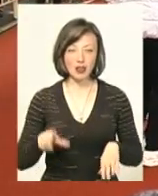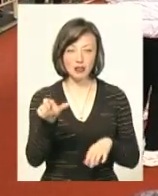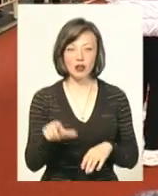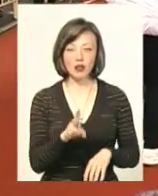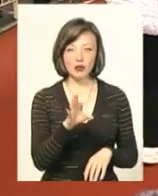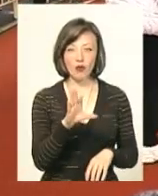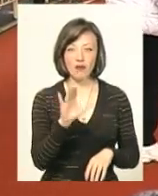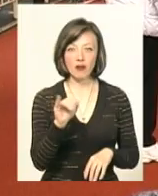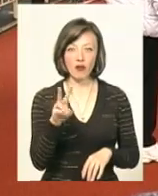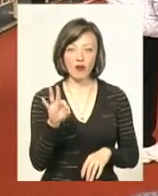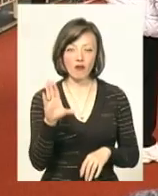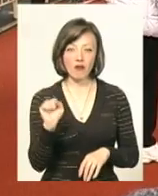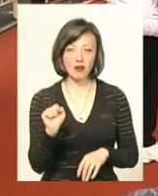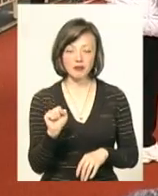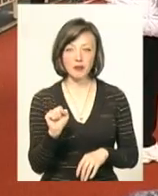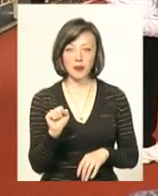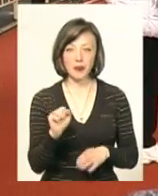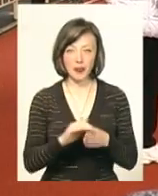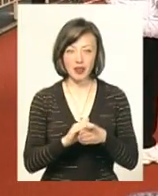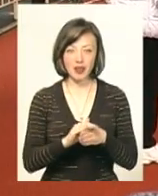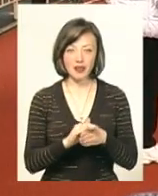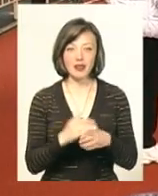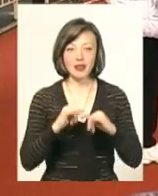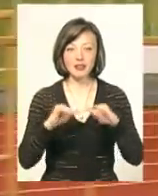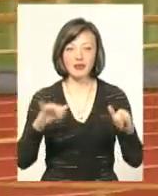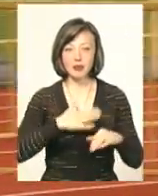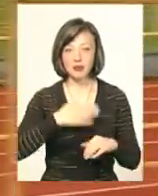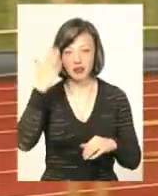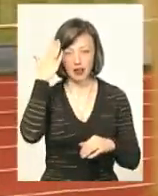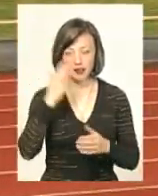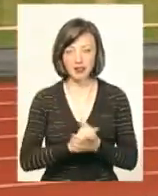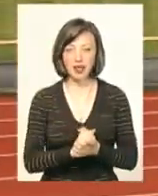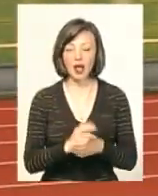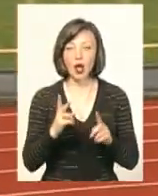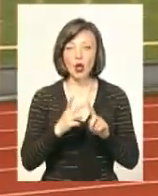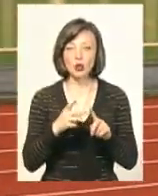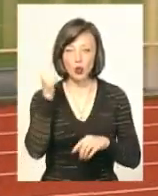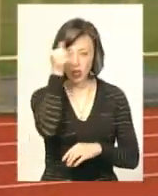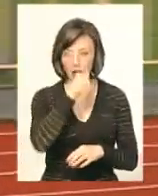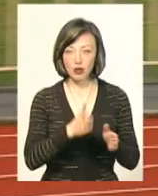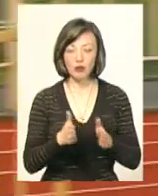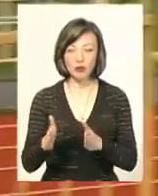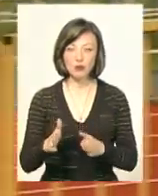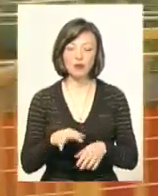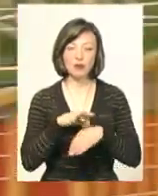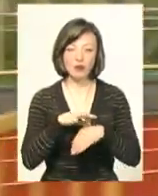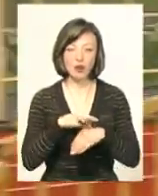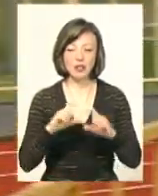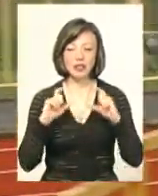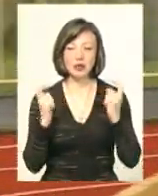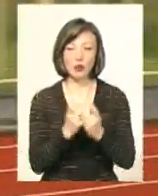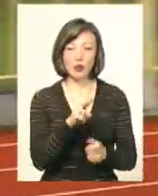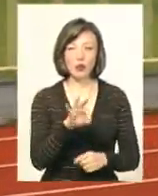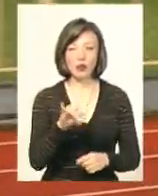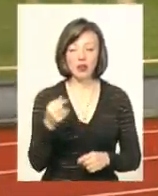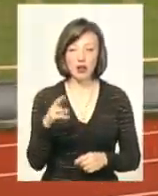Новікова Анатолія, і він розвиває мій талант. Другий рік поспіль міська спартакіада проходить на стадіоні «Поділля». Як